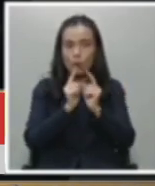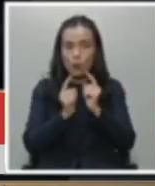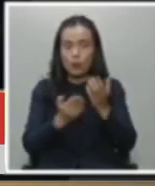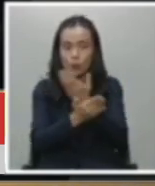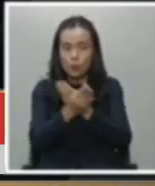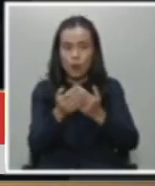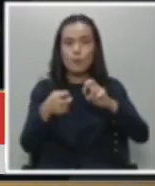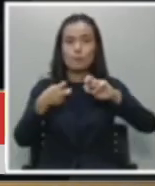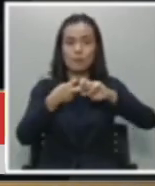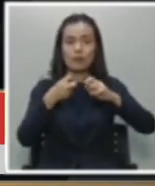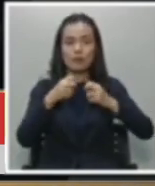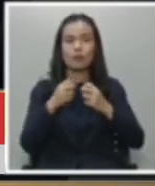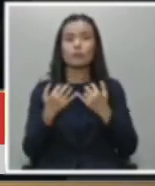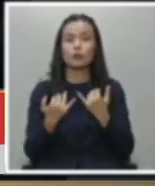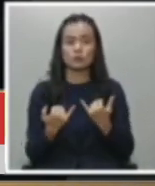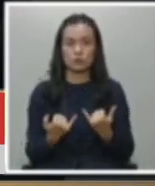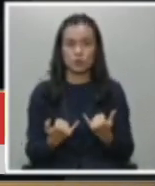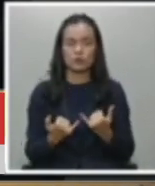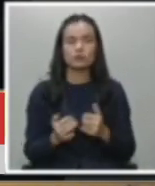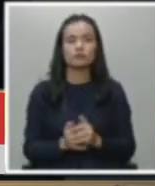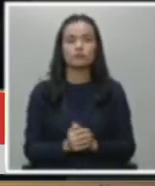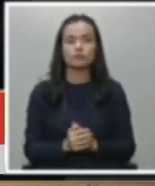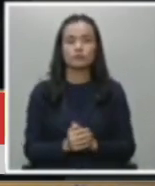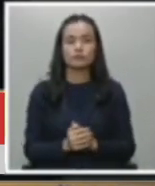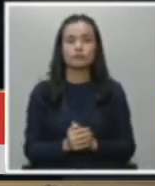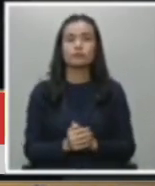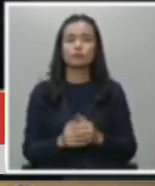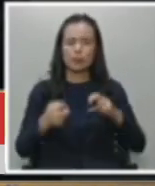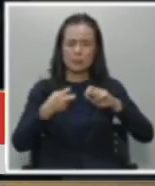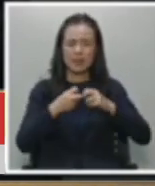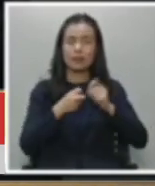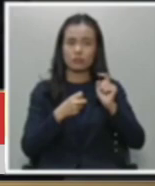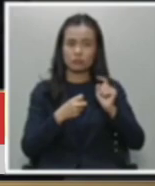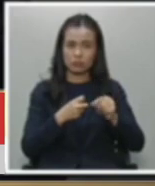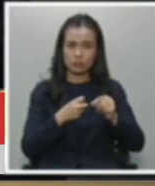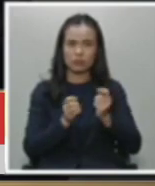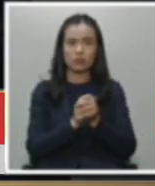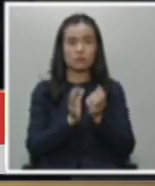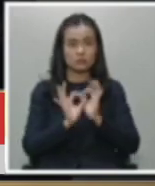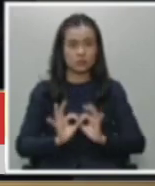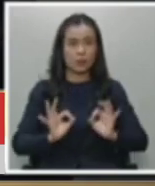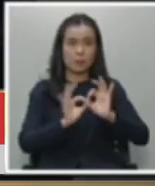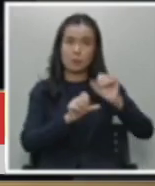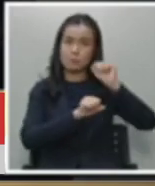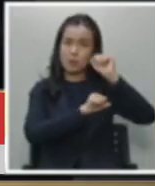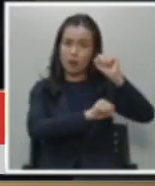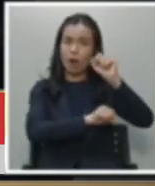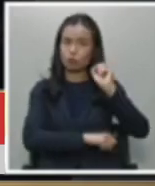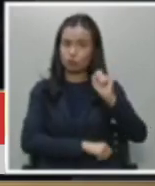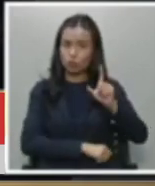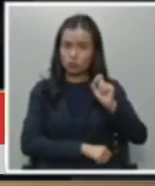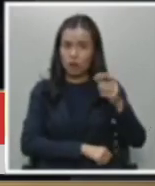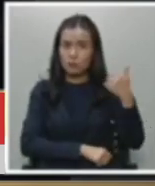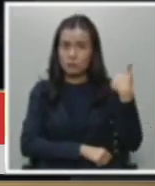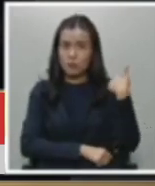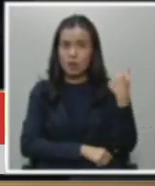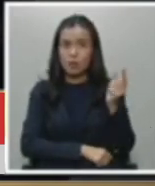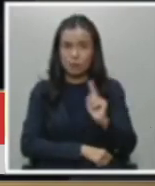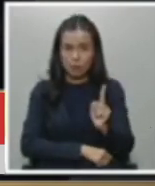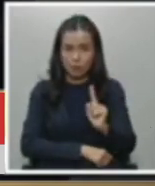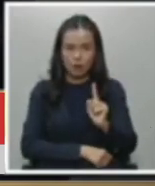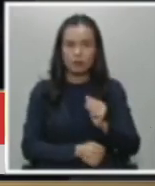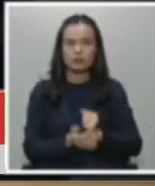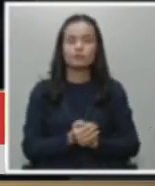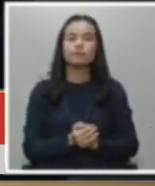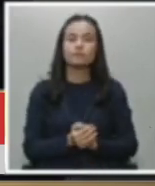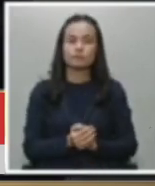จุบันนั้นสถานการณ์ตรงนี้นั้นมีความจำเป็นต้องประกาศสถานการณ์ฉุกเฉินหรือไม่อย่างไรเ